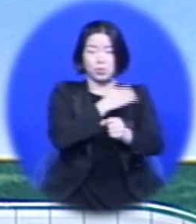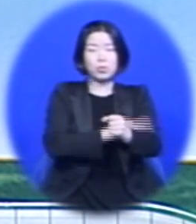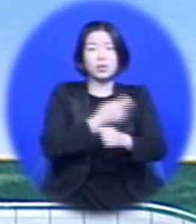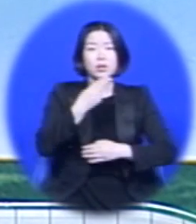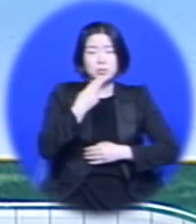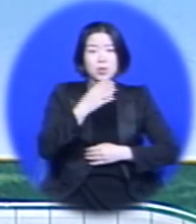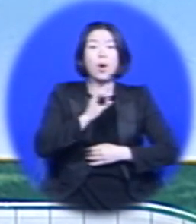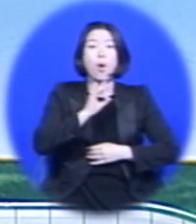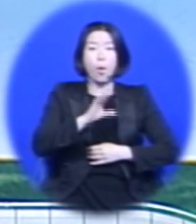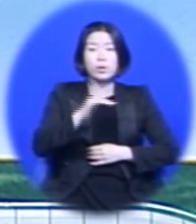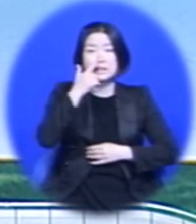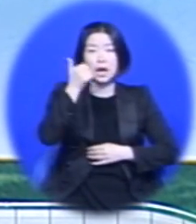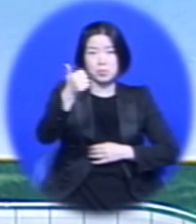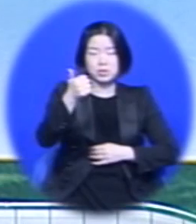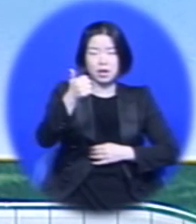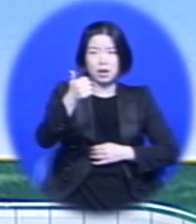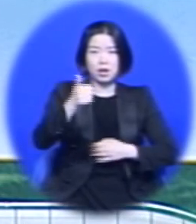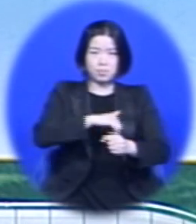오직 아버지가 전적으로